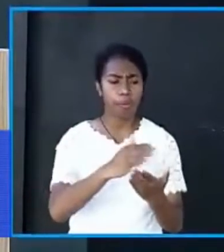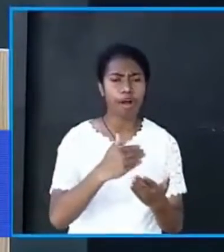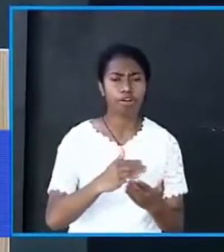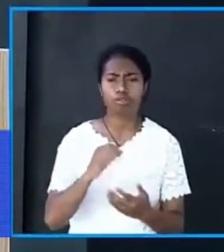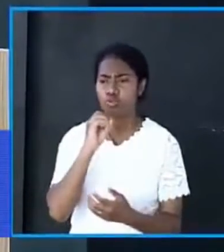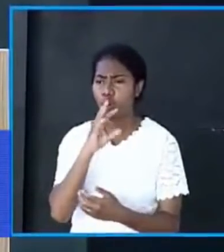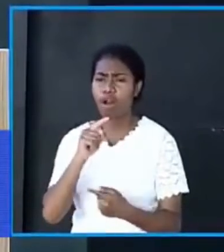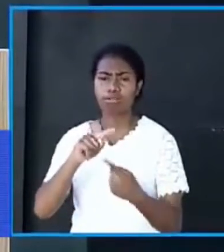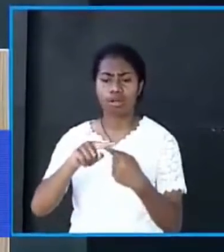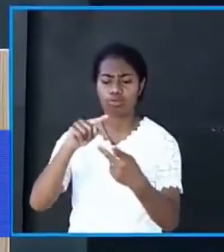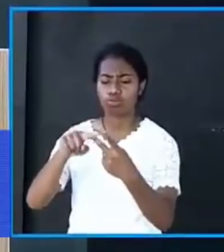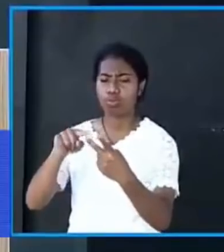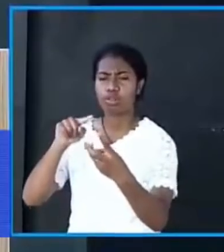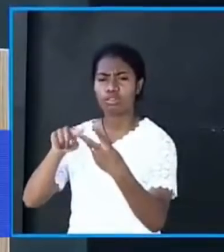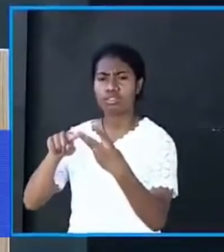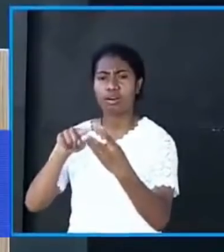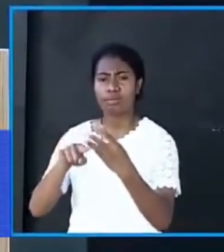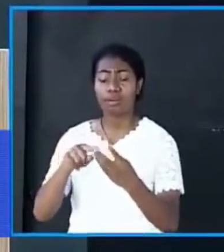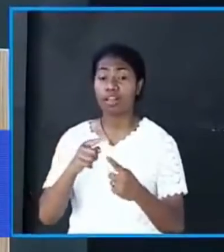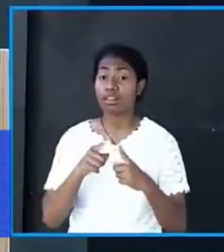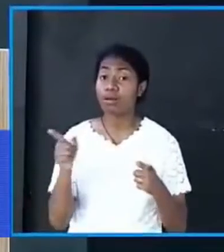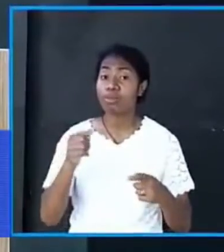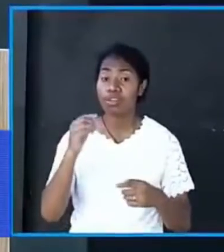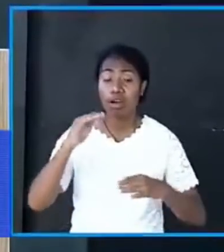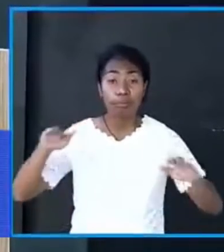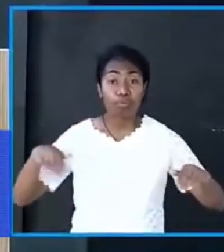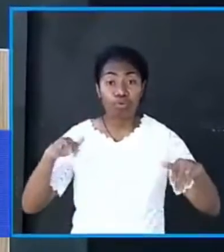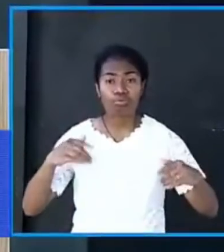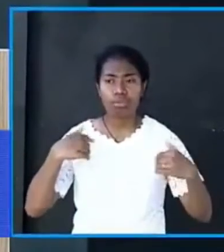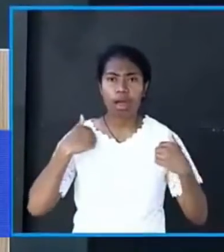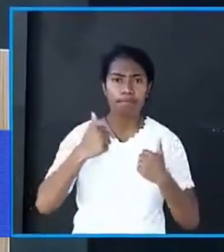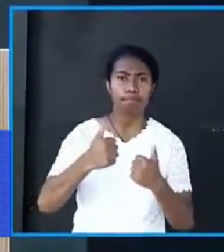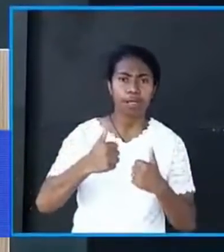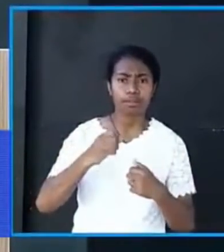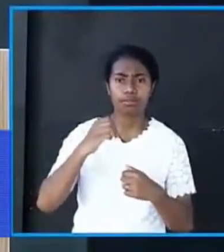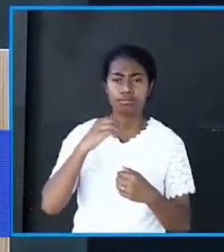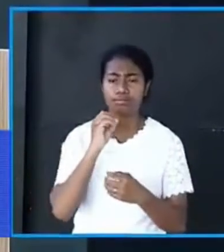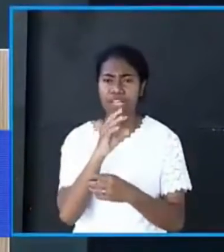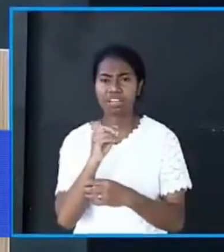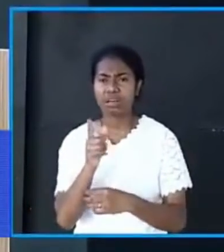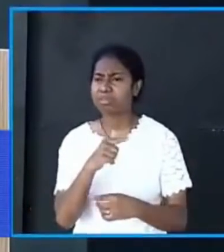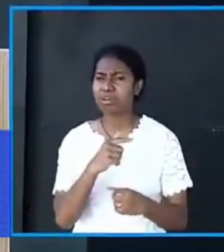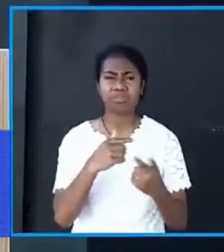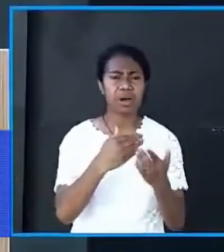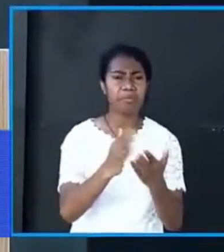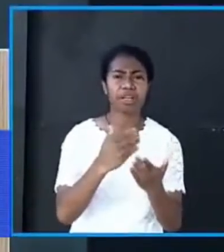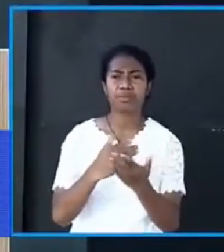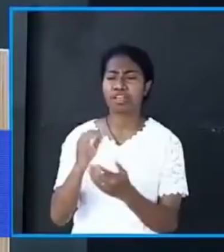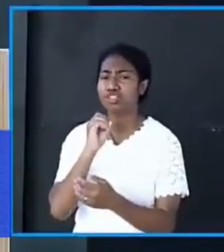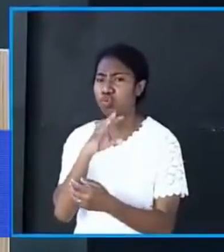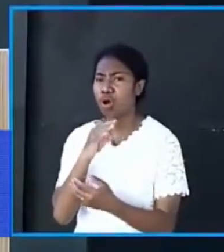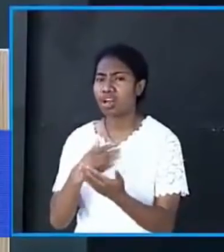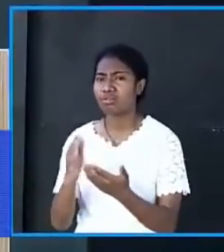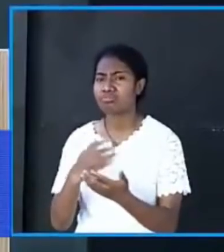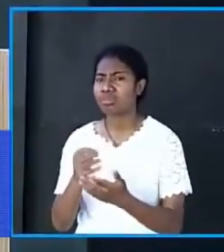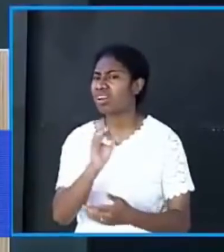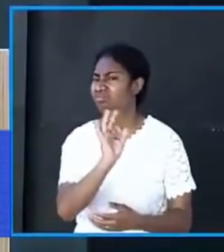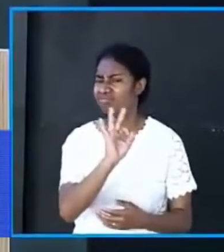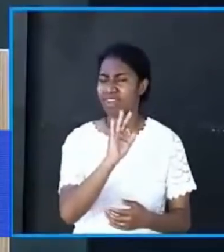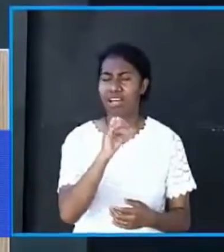1234 diakan burung biarpun hebat berkicau tidak pernah bisa pakai suara Kenapa paten